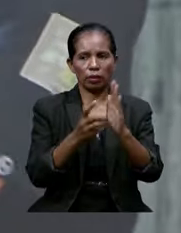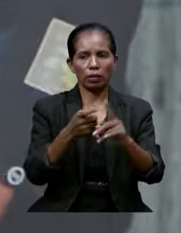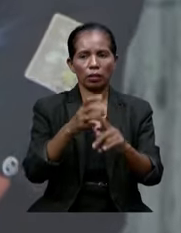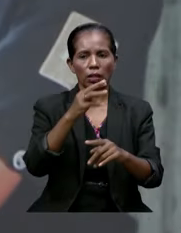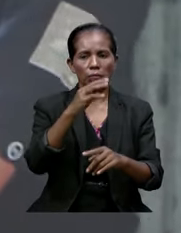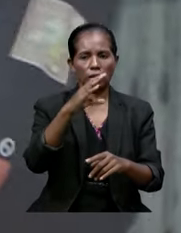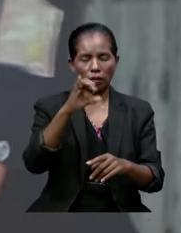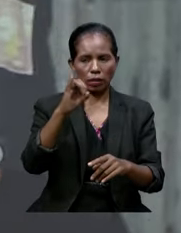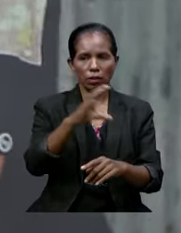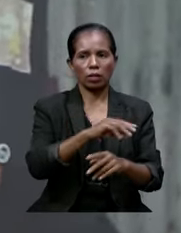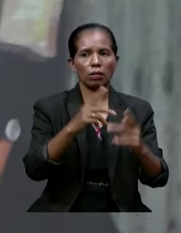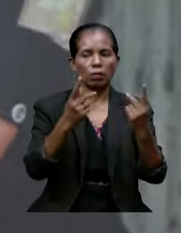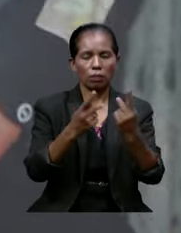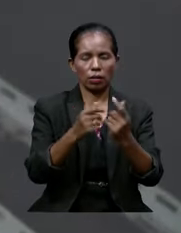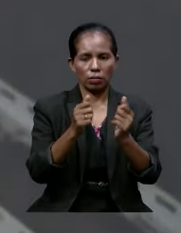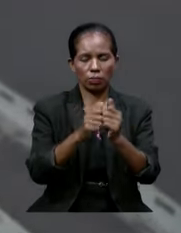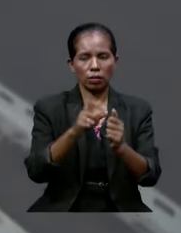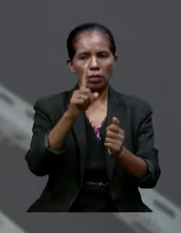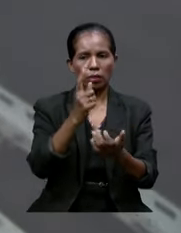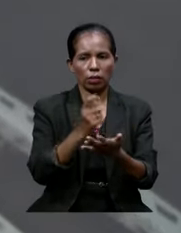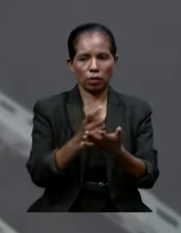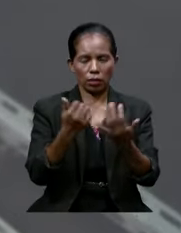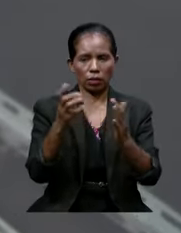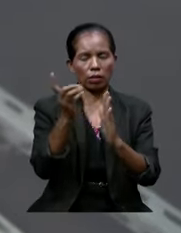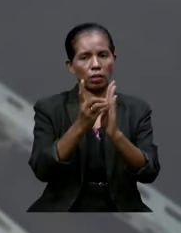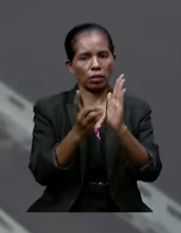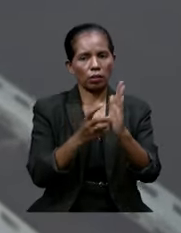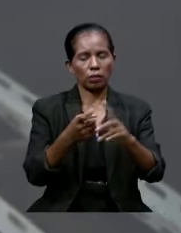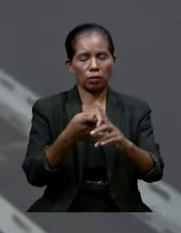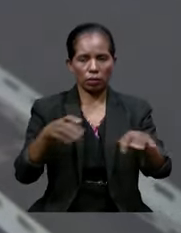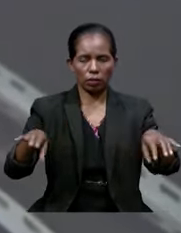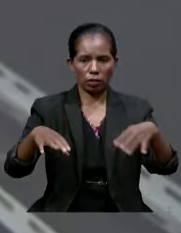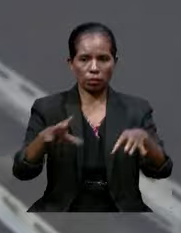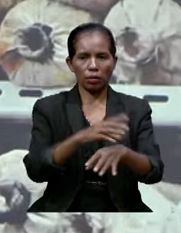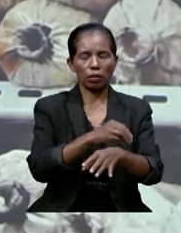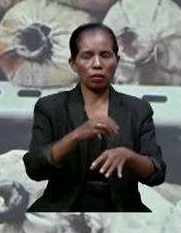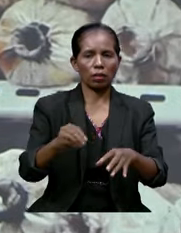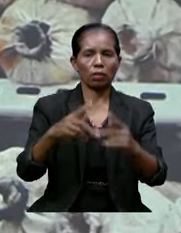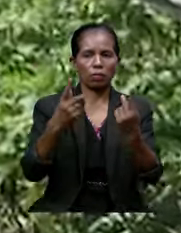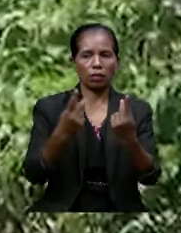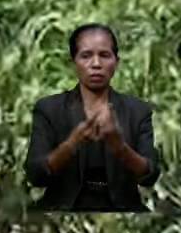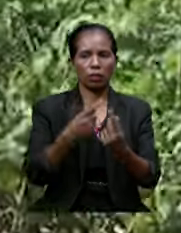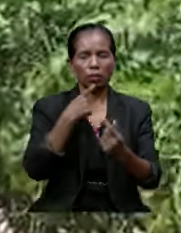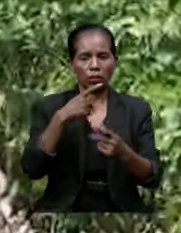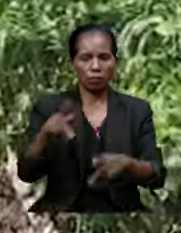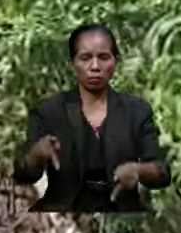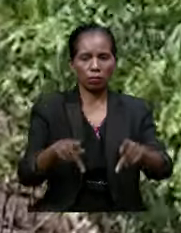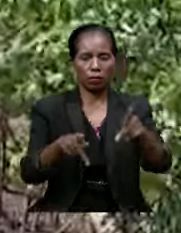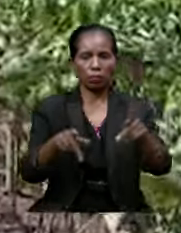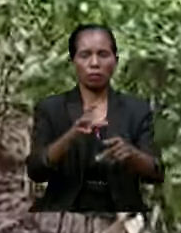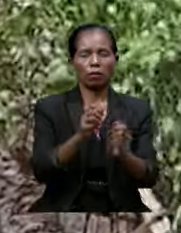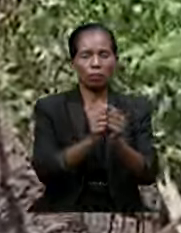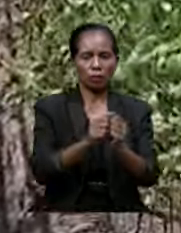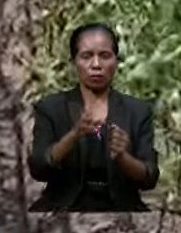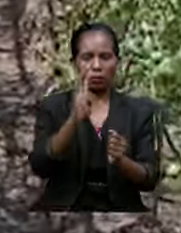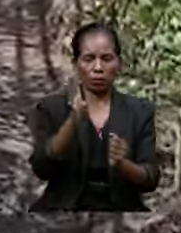MCI iha empresa rihung inderesin mai be dadus husi servisu registu no verifikasaun empresarial institutu publiku rihun hat nulu